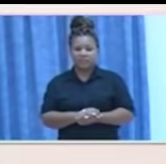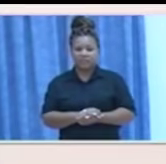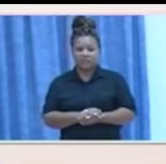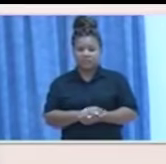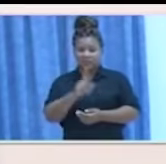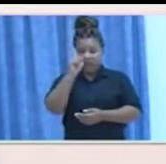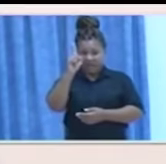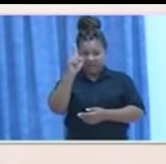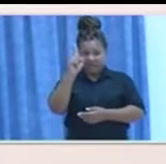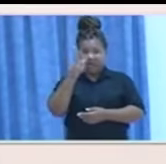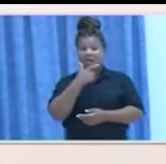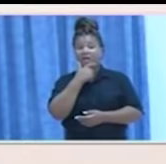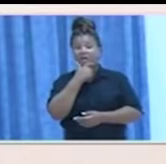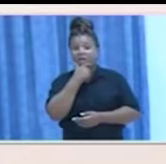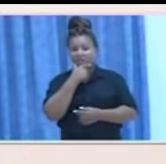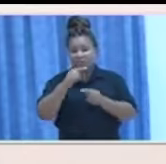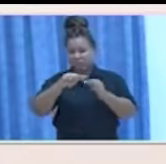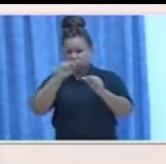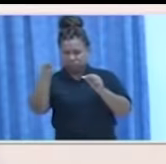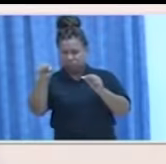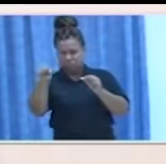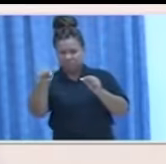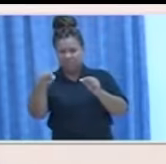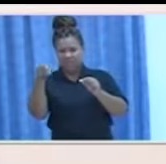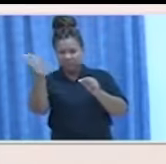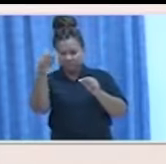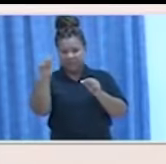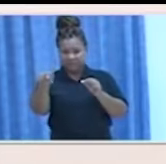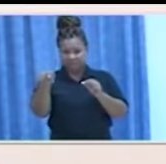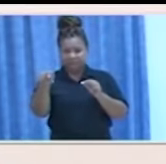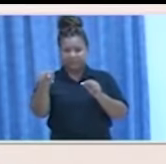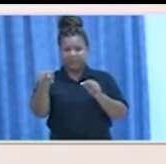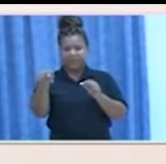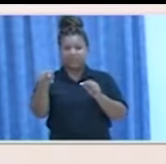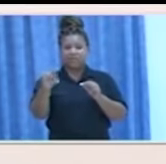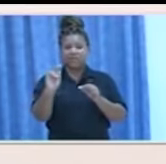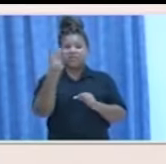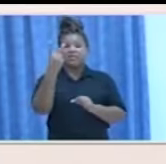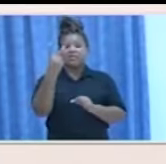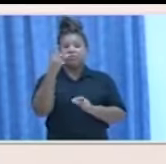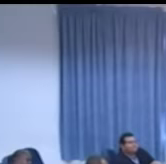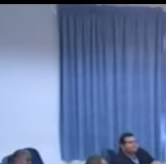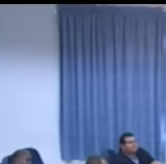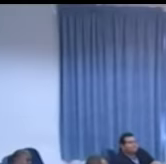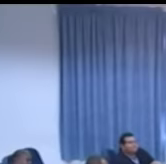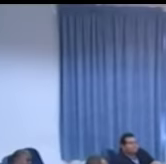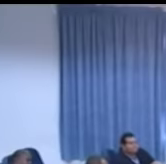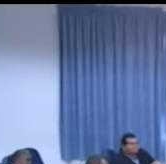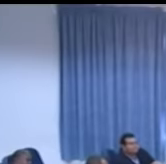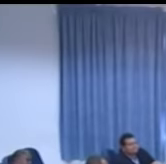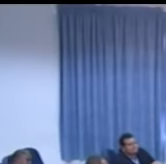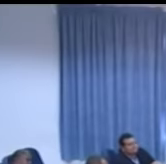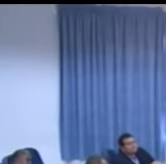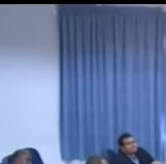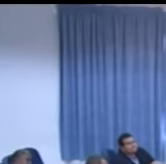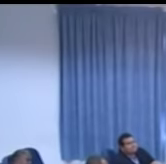ici dans British Airways. Le deuxième cas, il est sorti l'Angleterre même, si on passe par l'Éthiopie. En ce moment, j'ai un